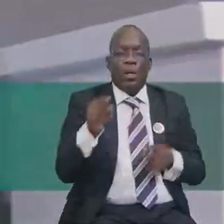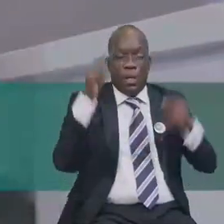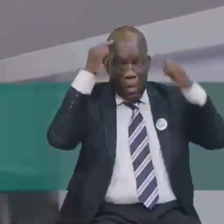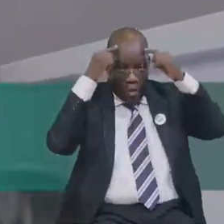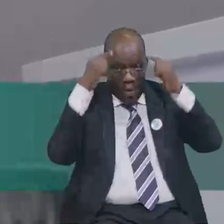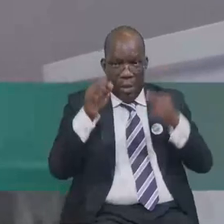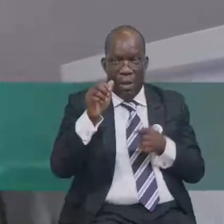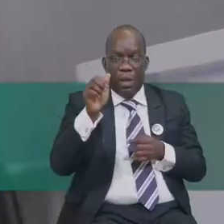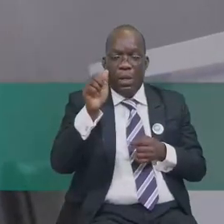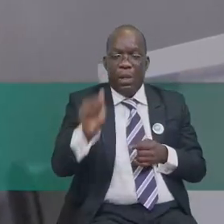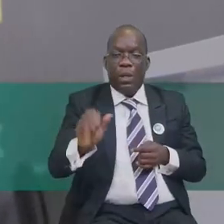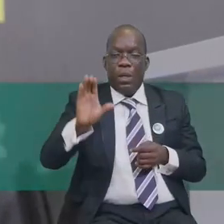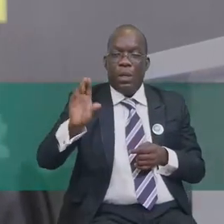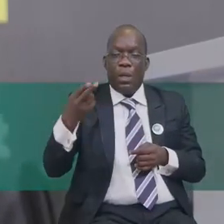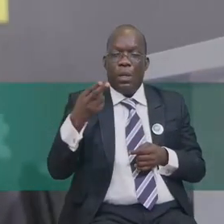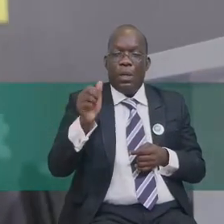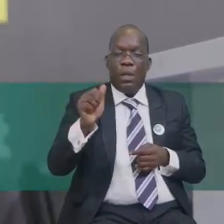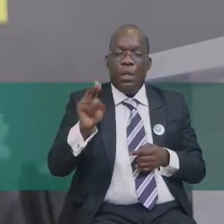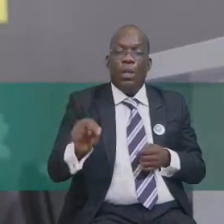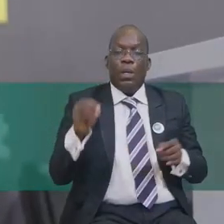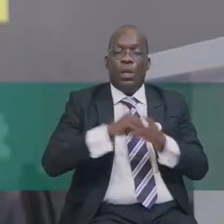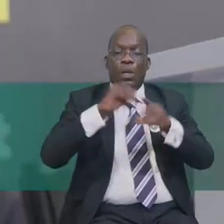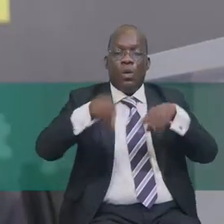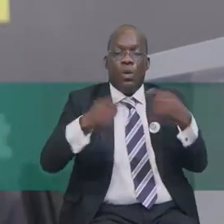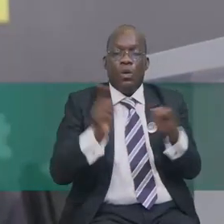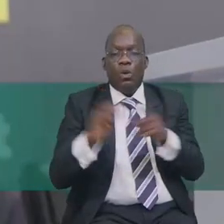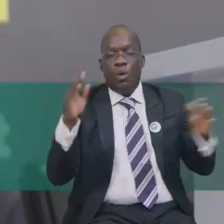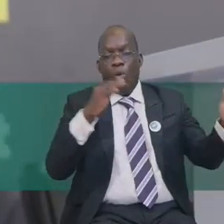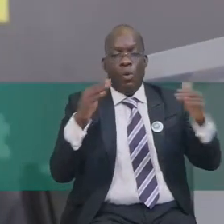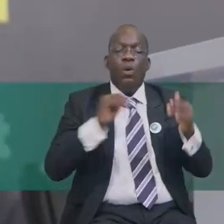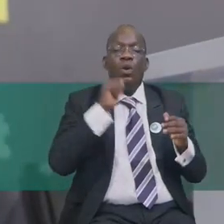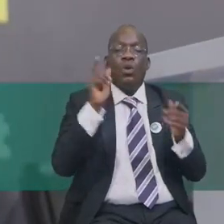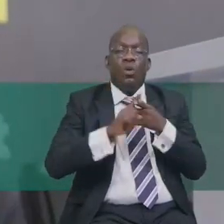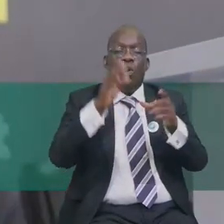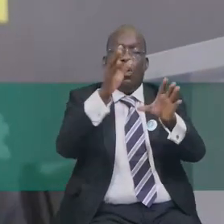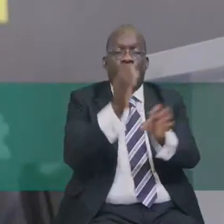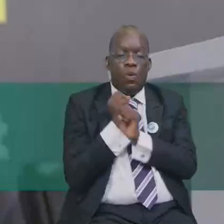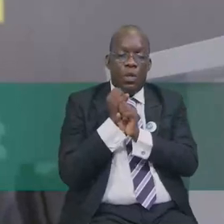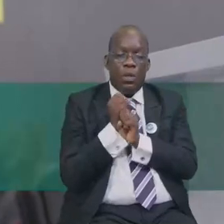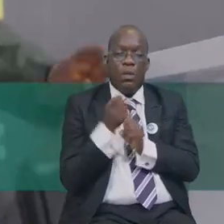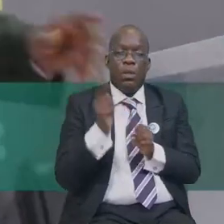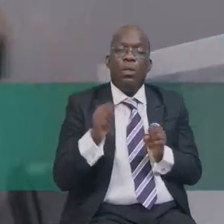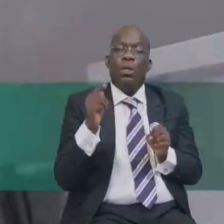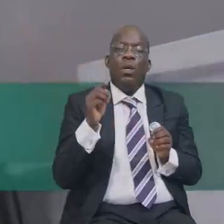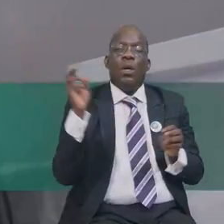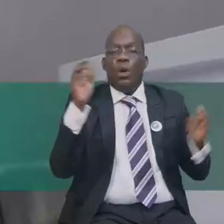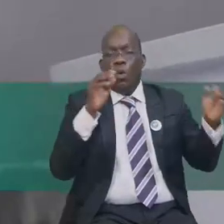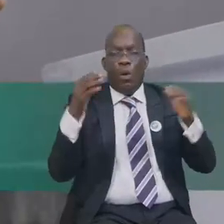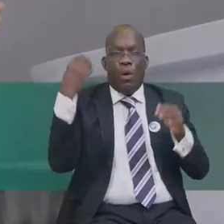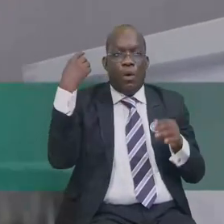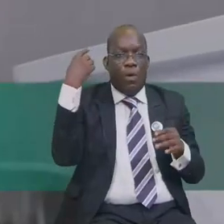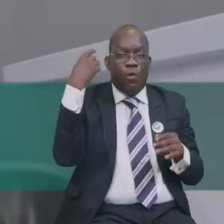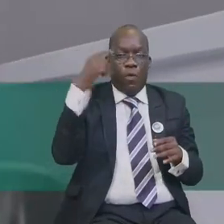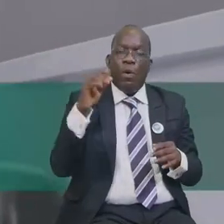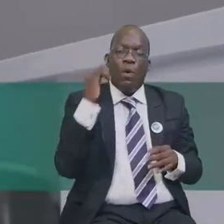camp, allant à la guerre, ce n'est pas remporter la victoire pour la nation, c'est